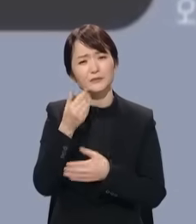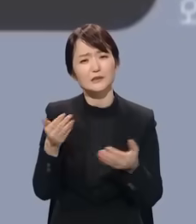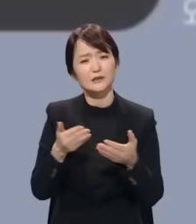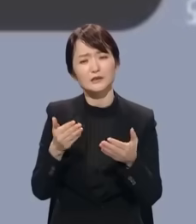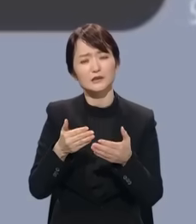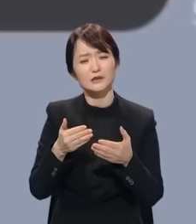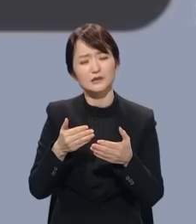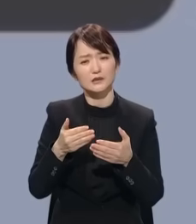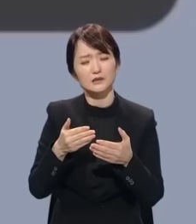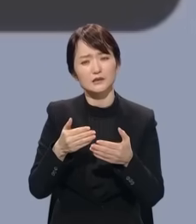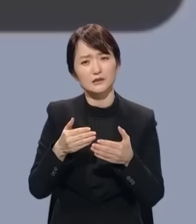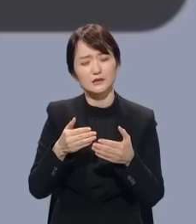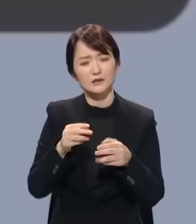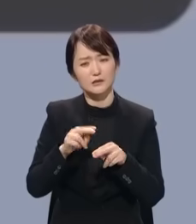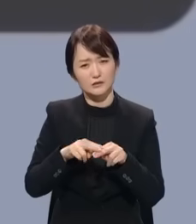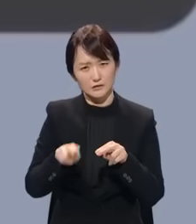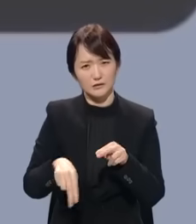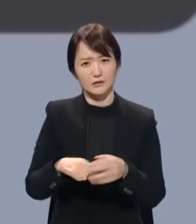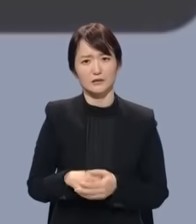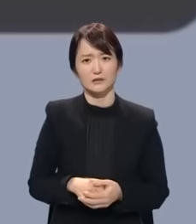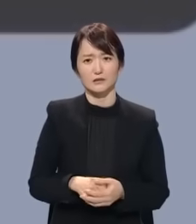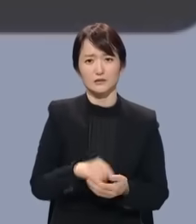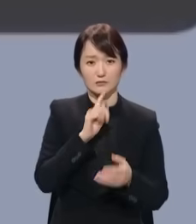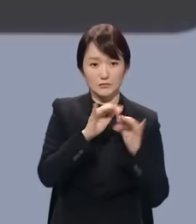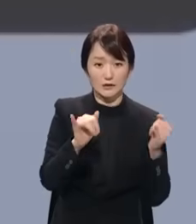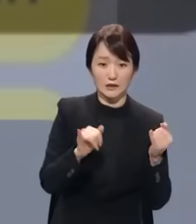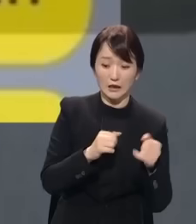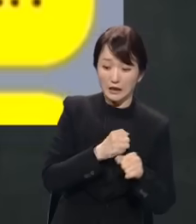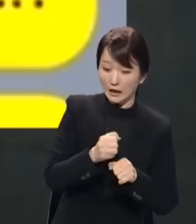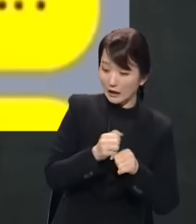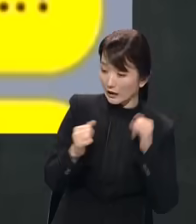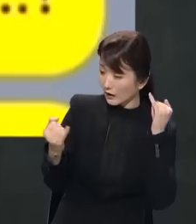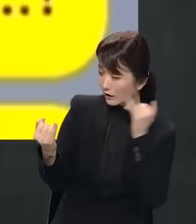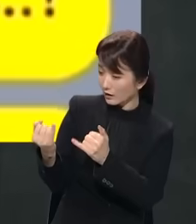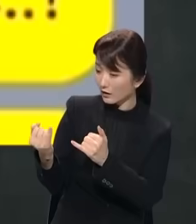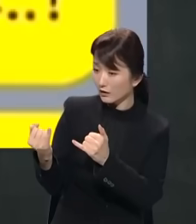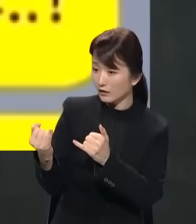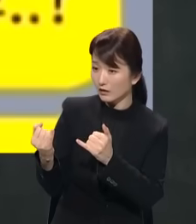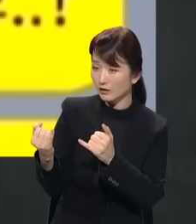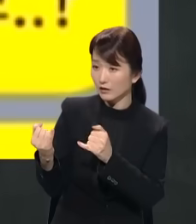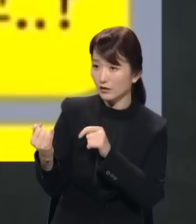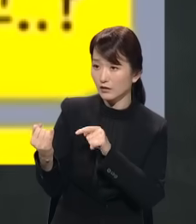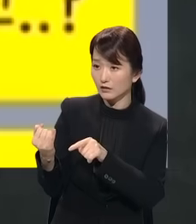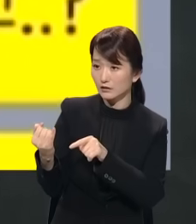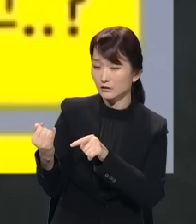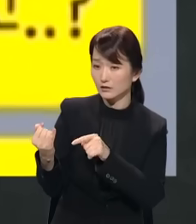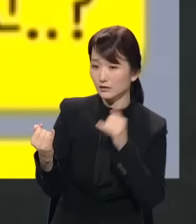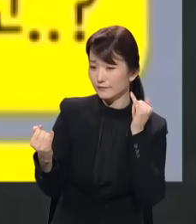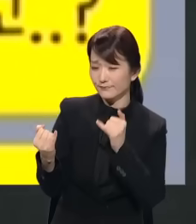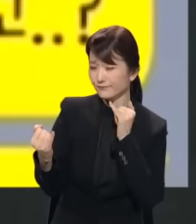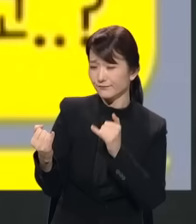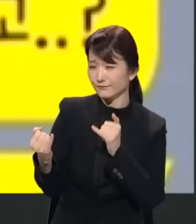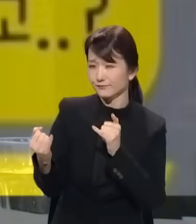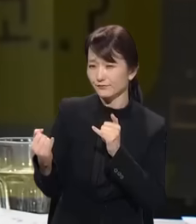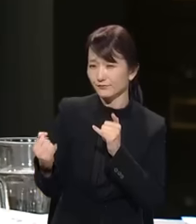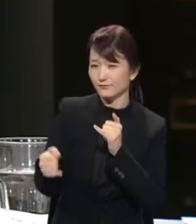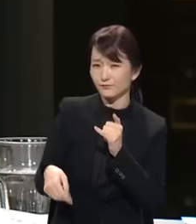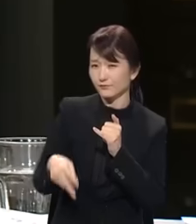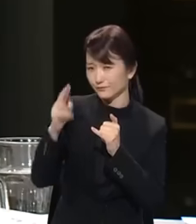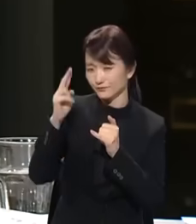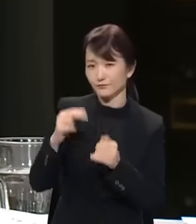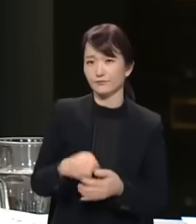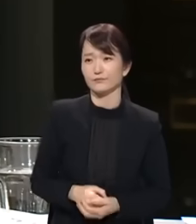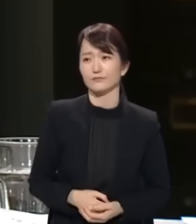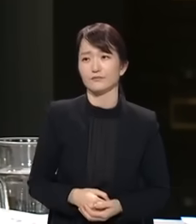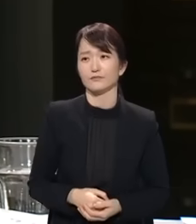거였고요. 제보자가 당황해서 급하게 전화를 막 걸어봤는데요. 이미 제보자 연락처는 다 차단한 상태였습니다. 세상에, 사람